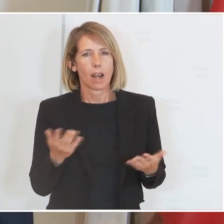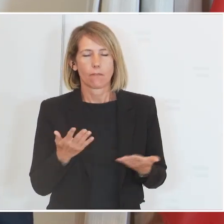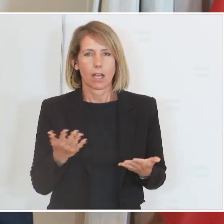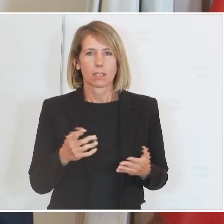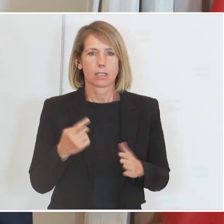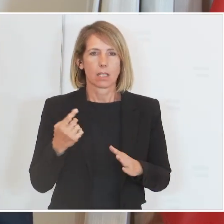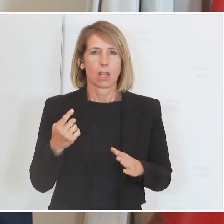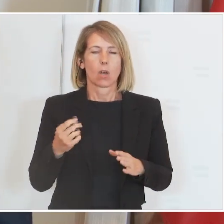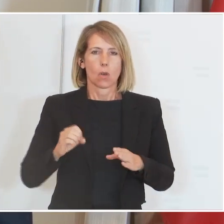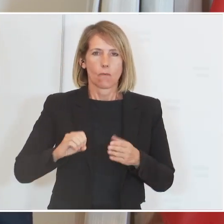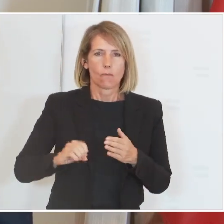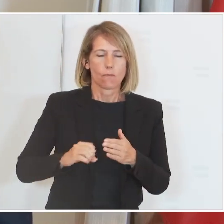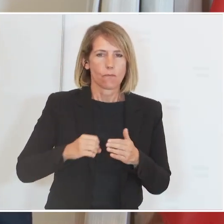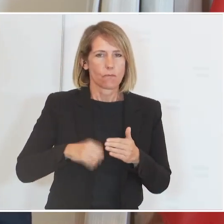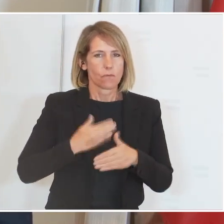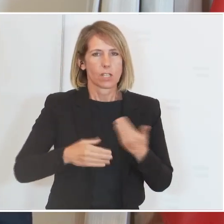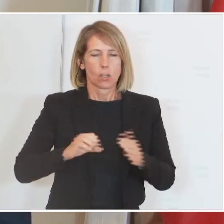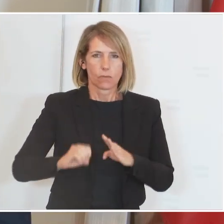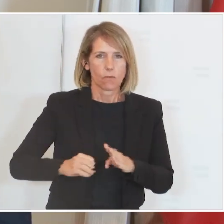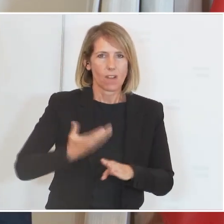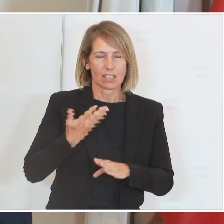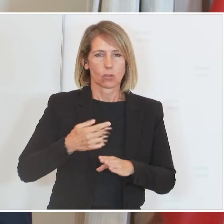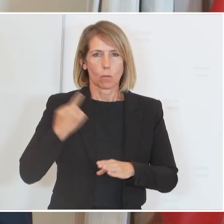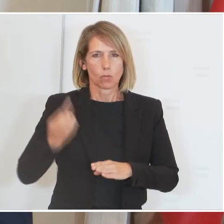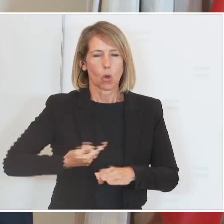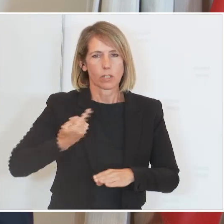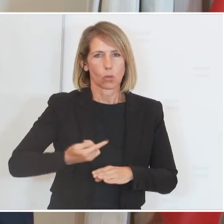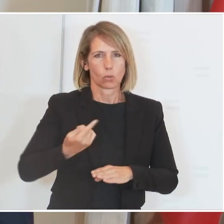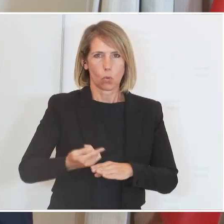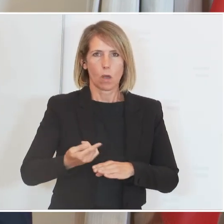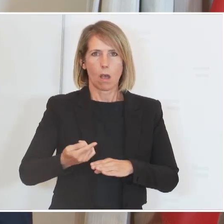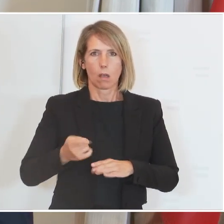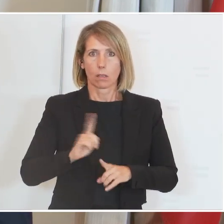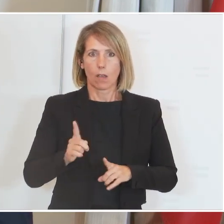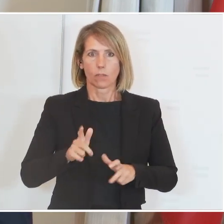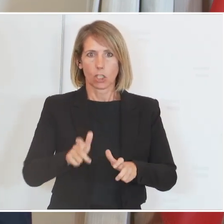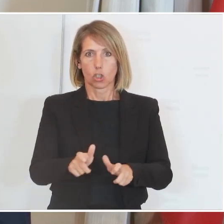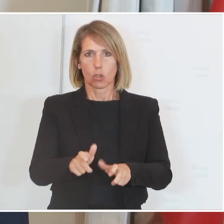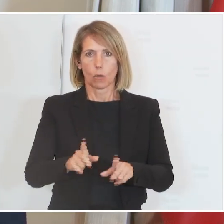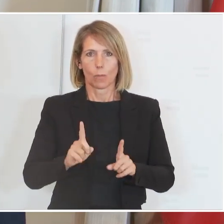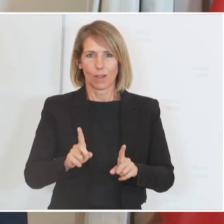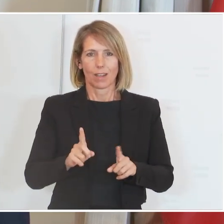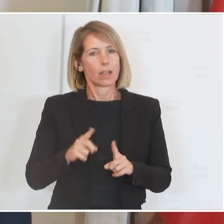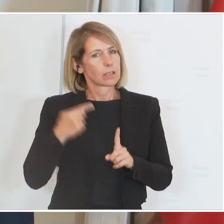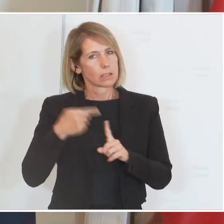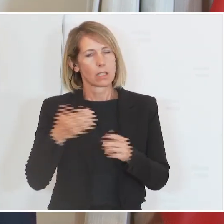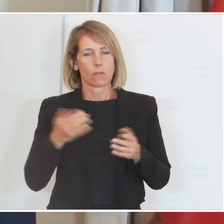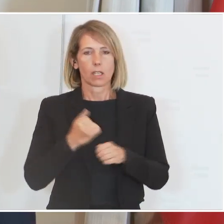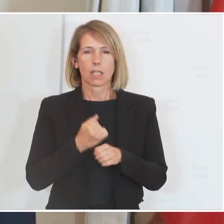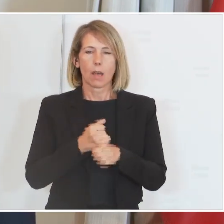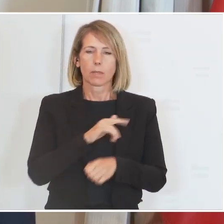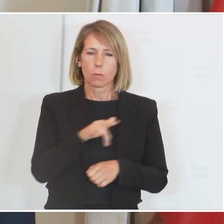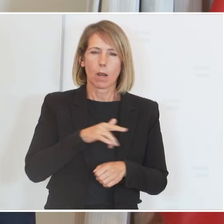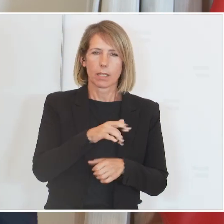Konjunktur, der Motor der Wirtschaft nicht in Stocken geraten darf. Das heißt, unser Ziel ist es ja dadurch, Arbeitsplätze zu erhalten. Arbeitsplätze